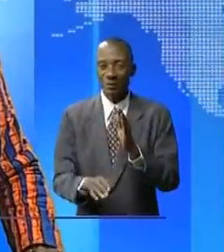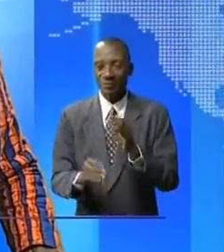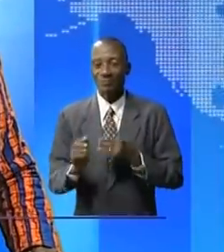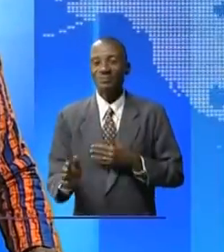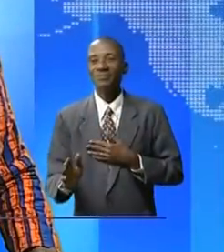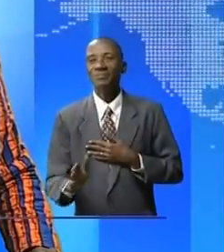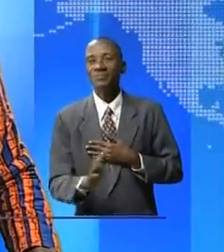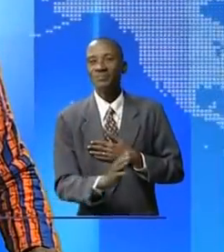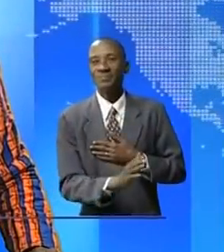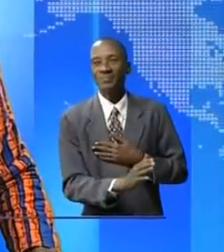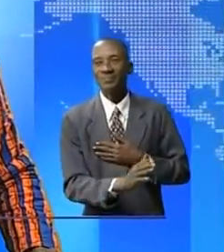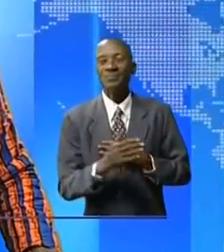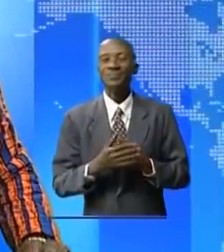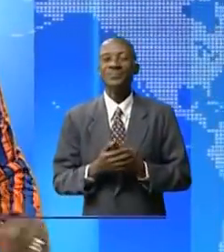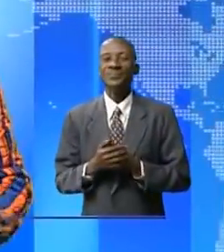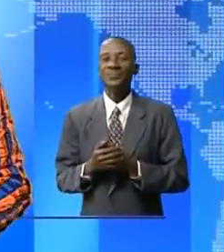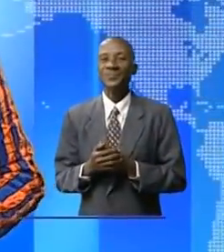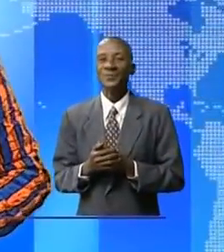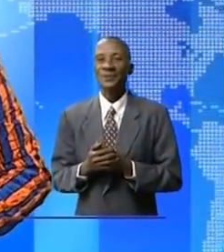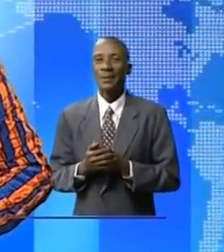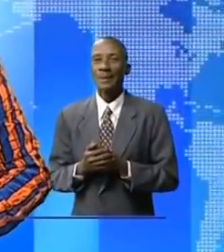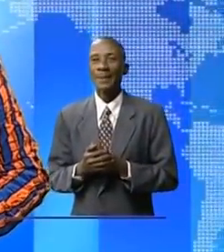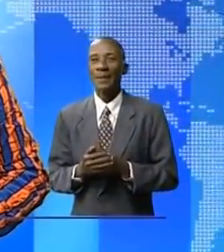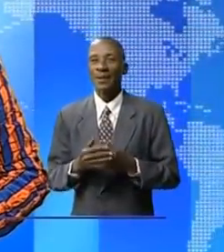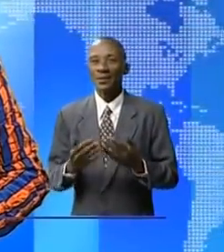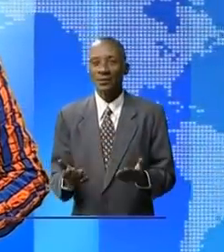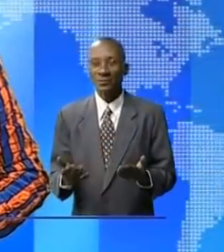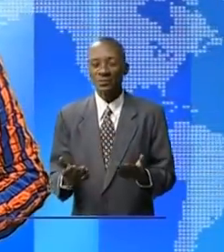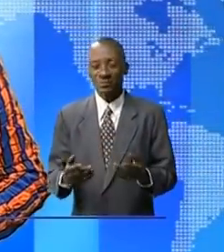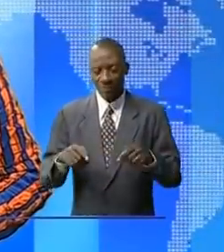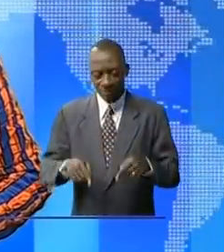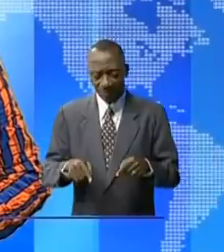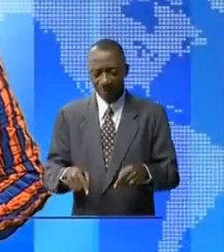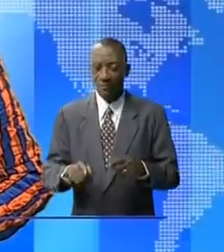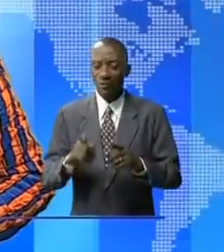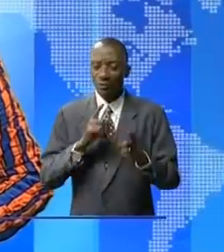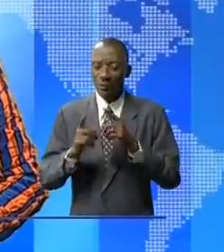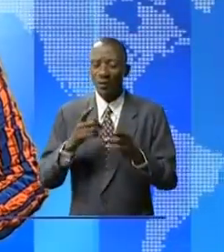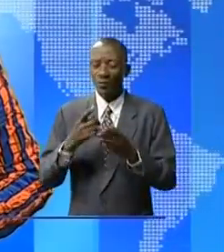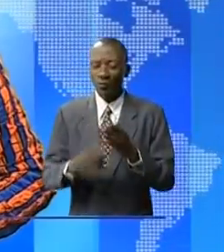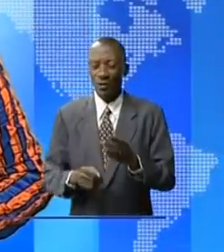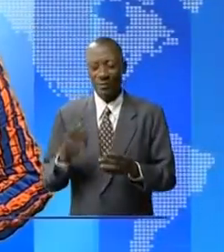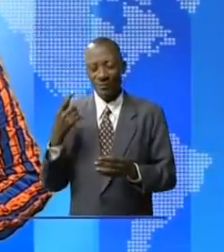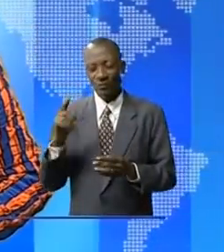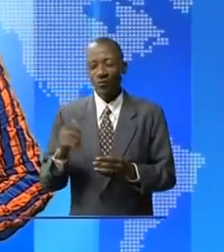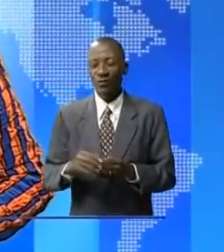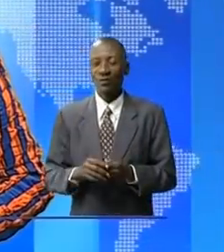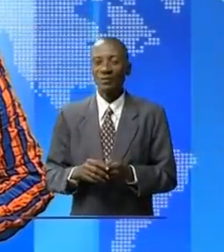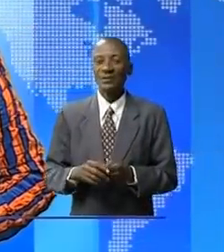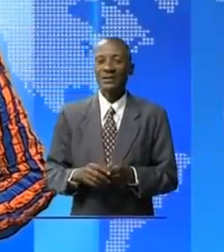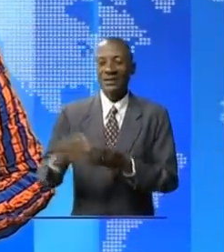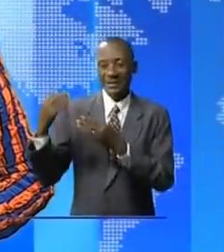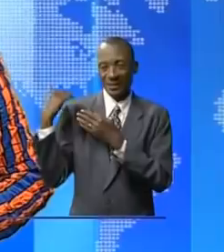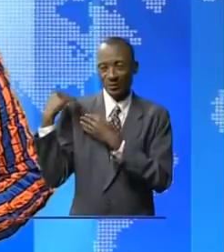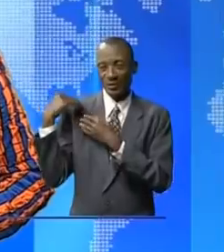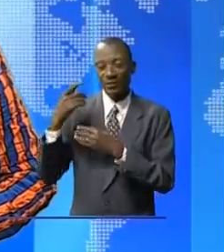Entre-temps, des voix s'élèvent. Les enseignants congolais revendiquent la régularisation du deuxième et troisième palier de l'accord de Mboudi signé il